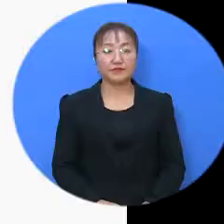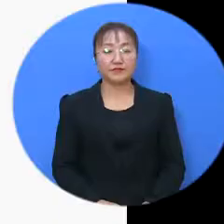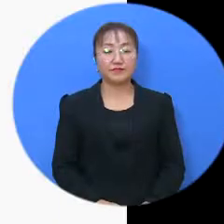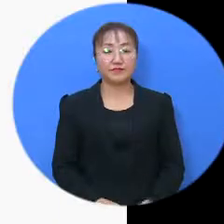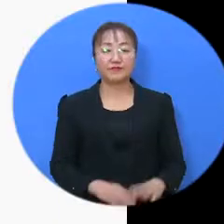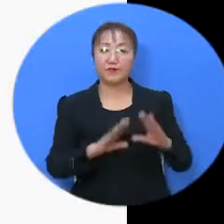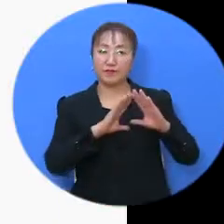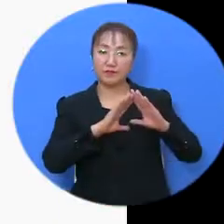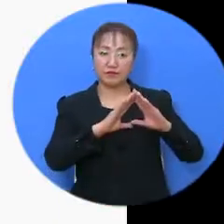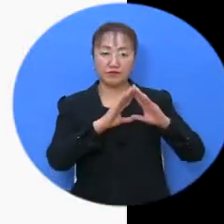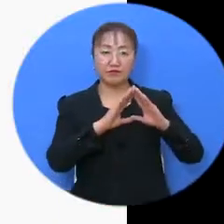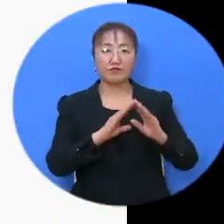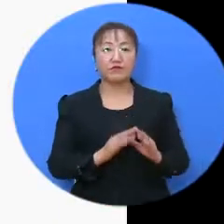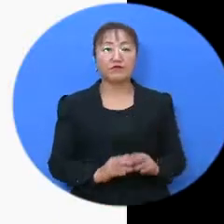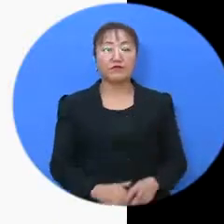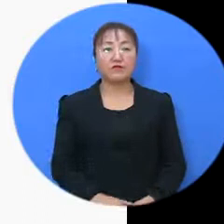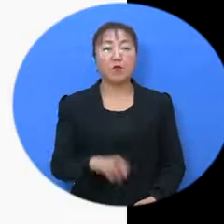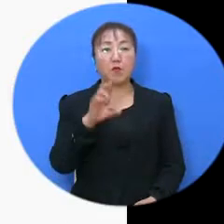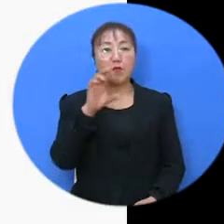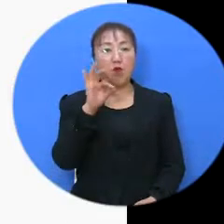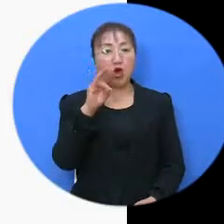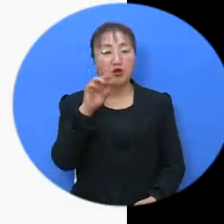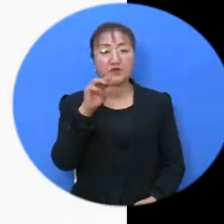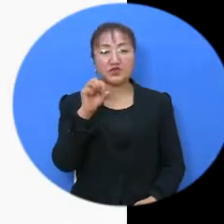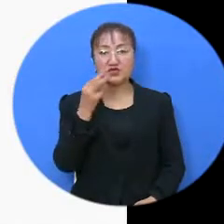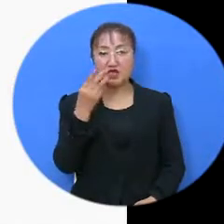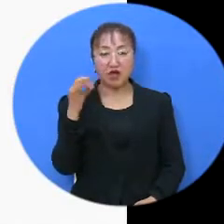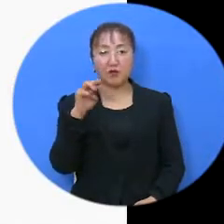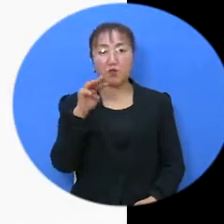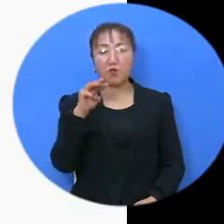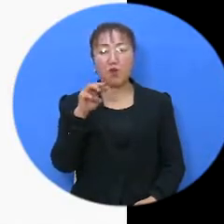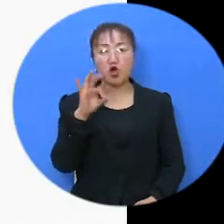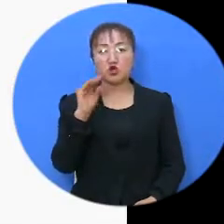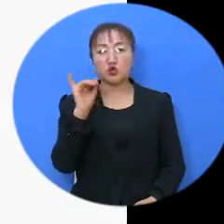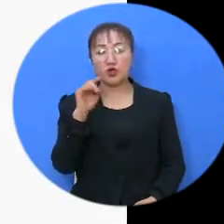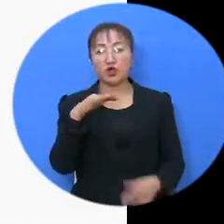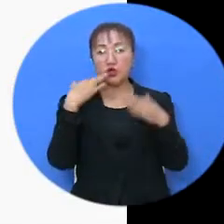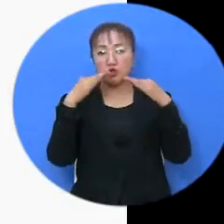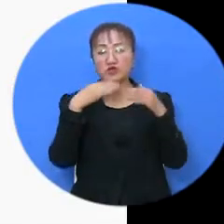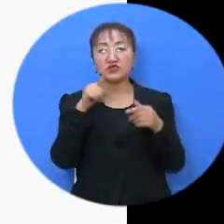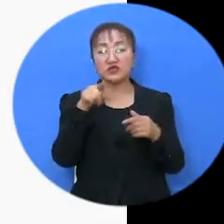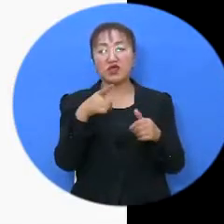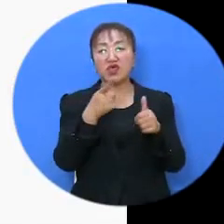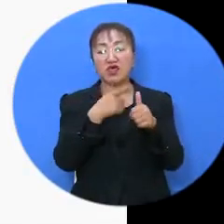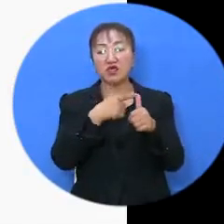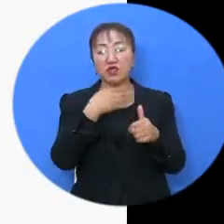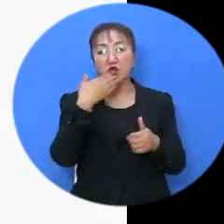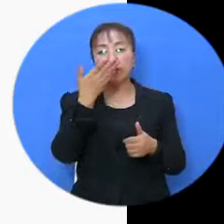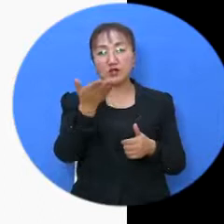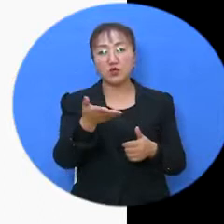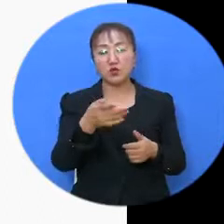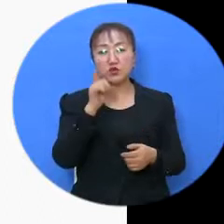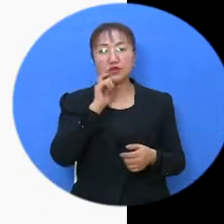За, гэрийн алгарт Бон Мишель Можух нарын зөвлөмжийг чи хинд сануулж хэлмээр байна вэ?